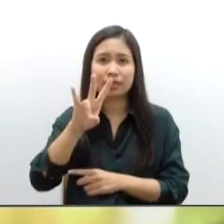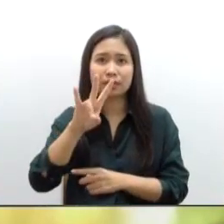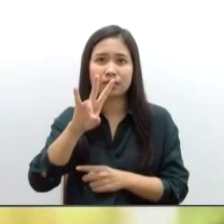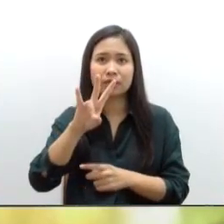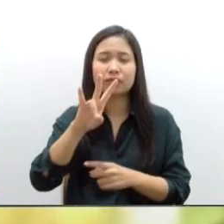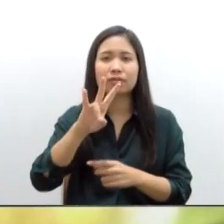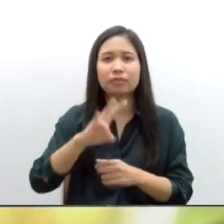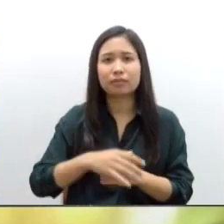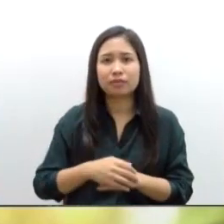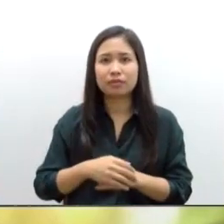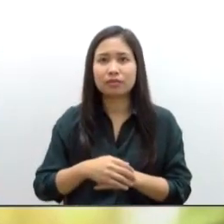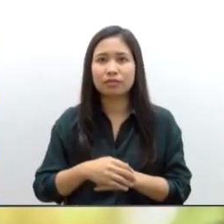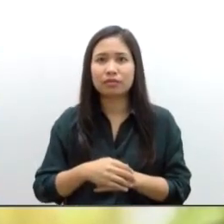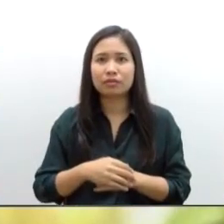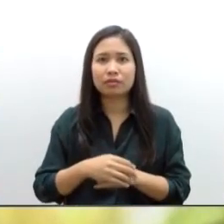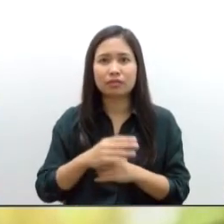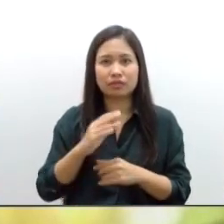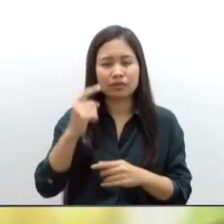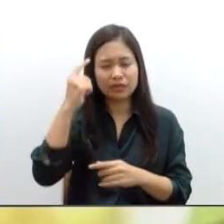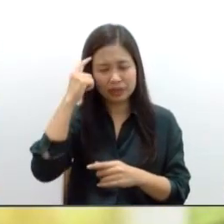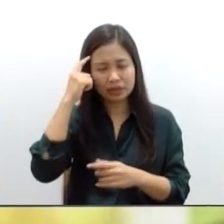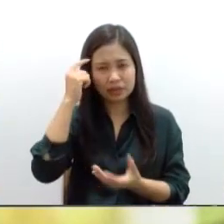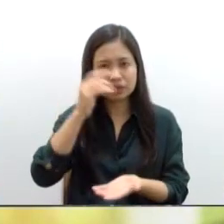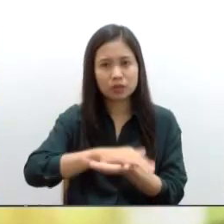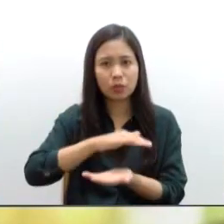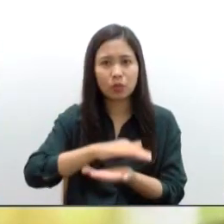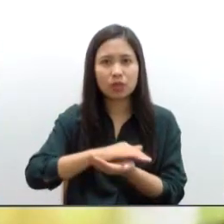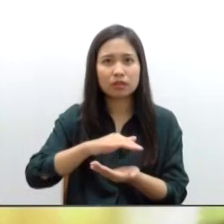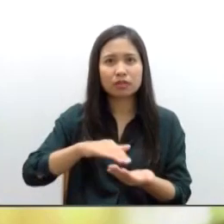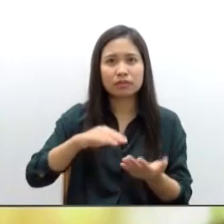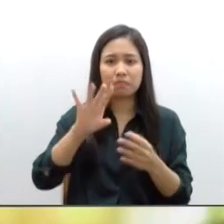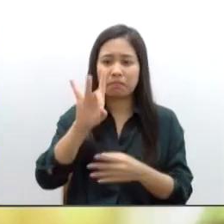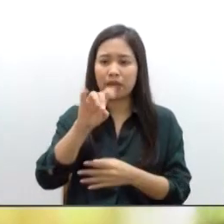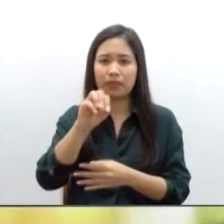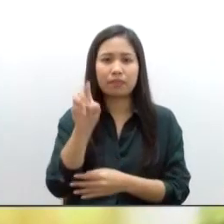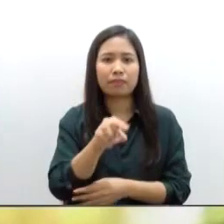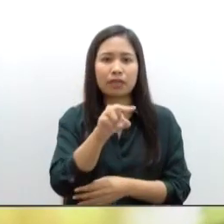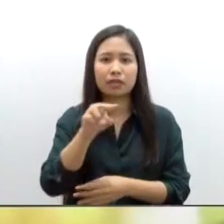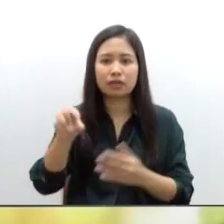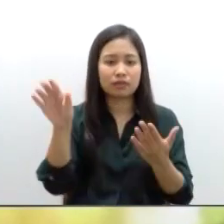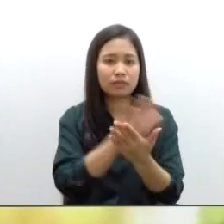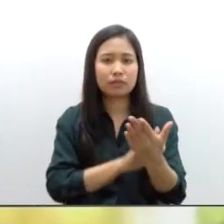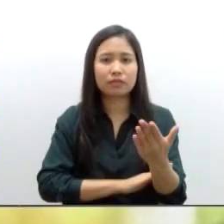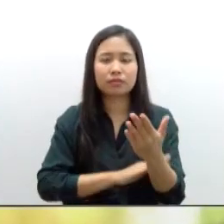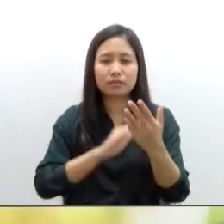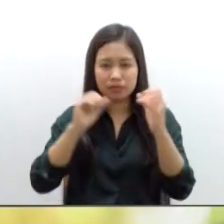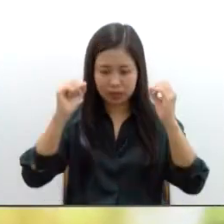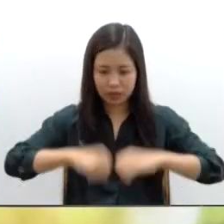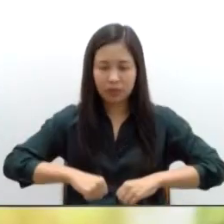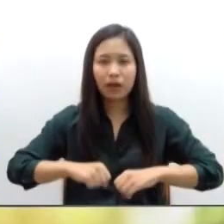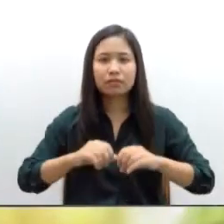เป็นวันนี้ผมคิดว่าโรงเรียน 80% ทั่วประเทศสามารถเปิดโรงเรียน